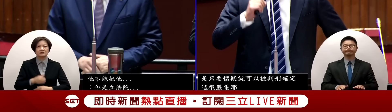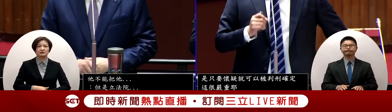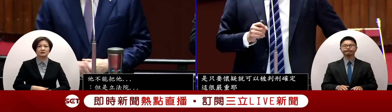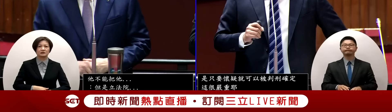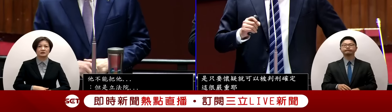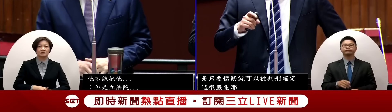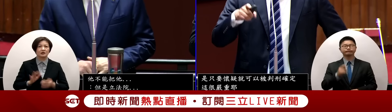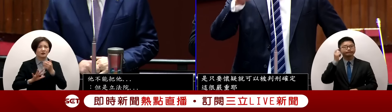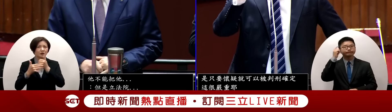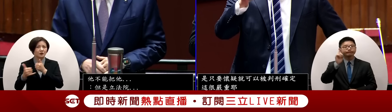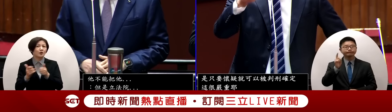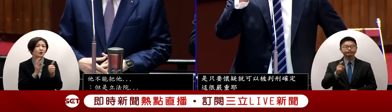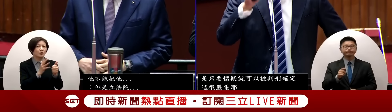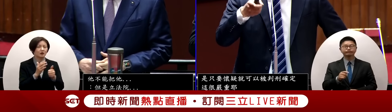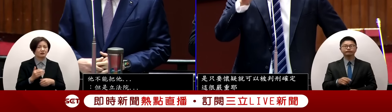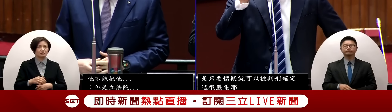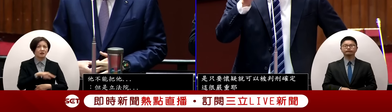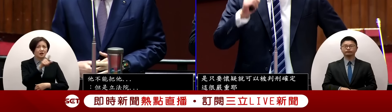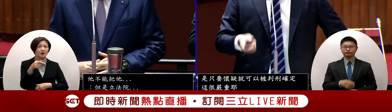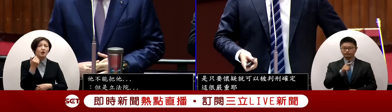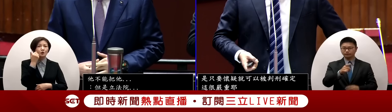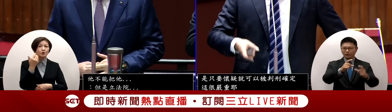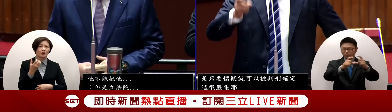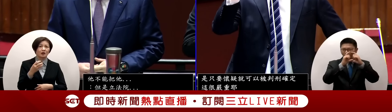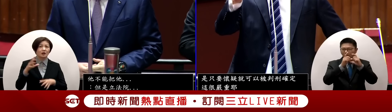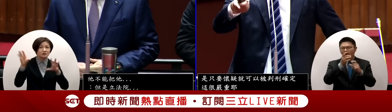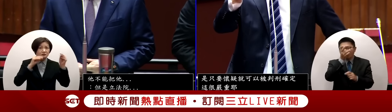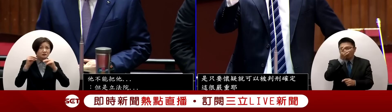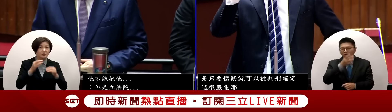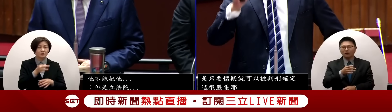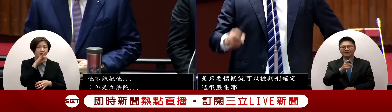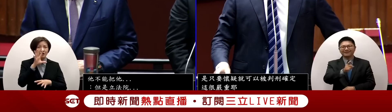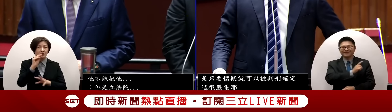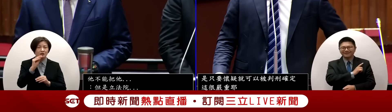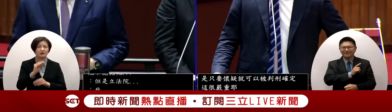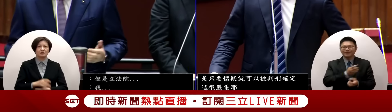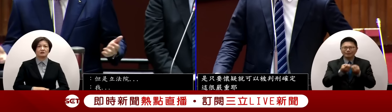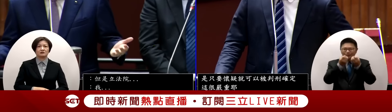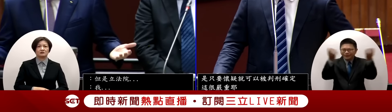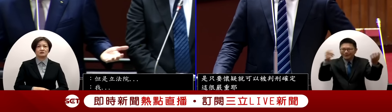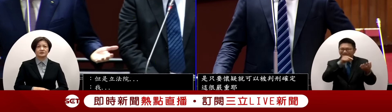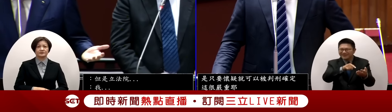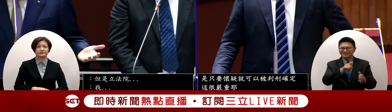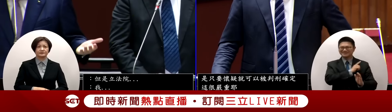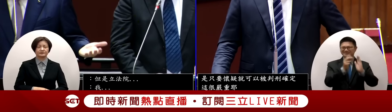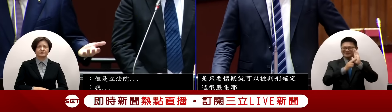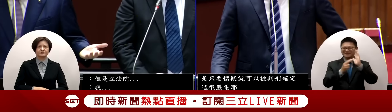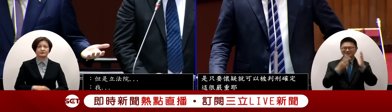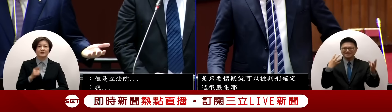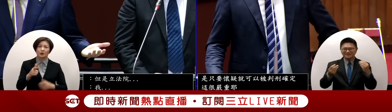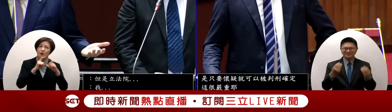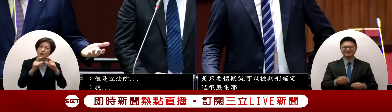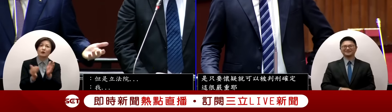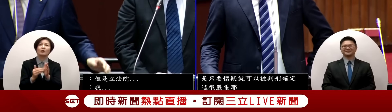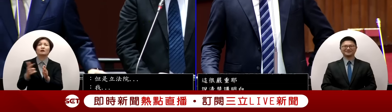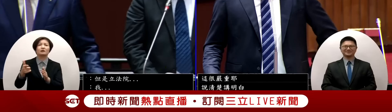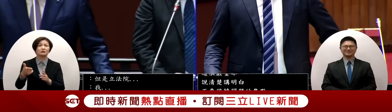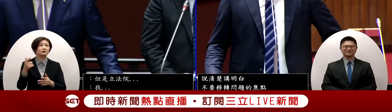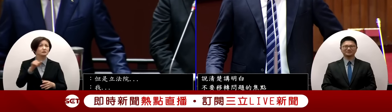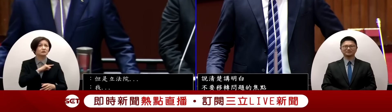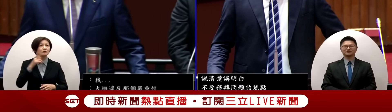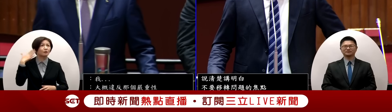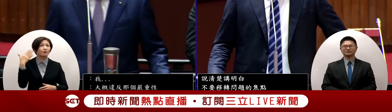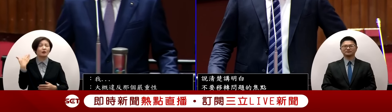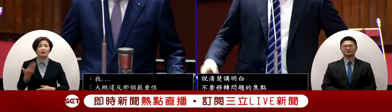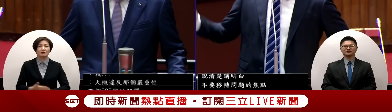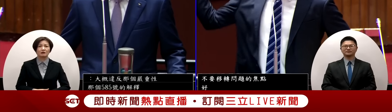容可能是来源弱，有错误的讯息的话，就说更话。 你们自己所散布出来的假讯息。 我已经回答了，是你没有听到。我已经